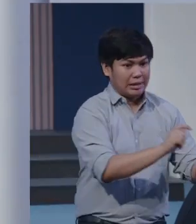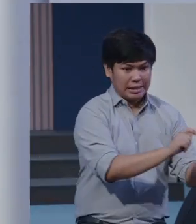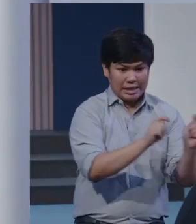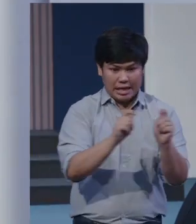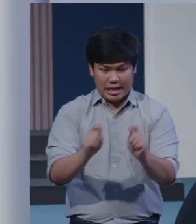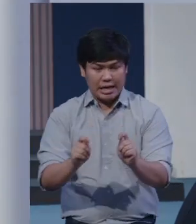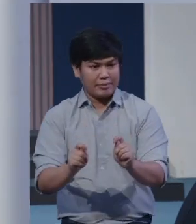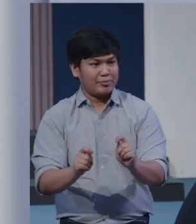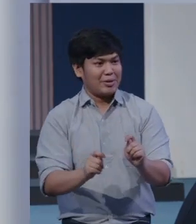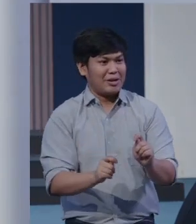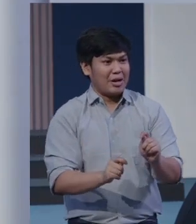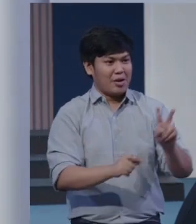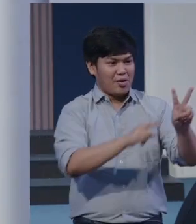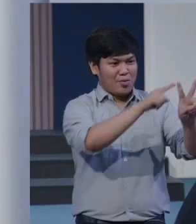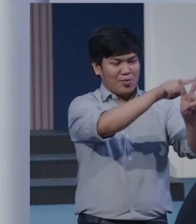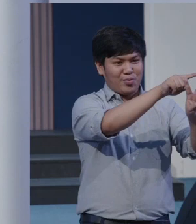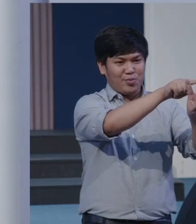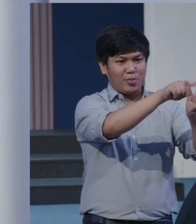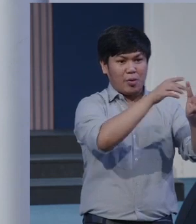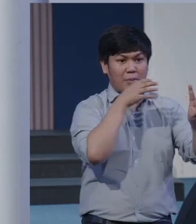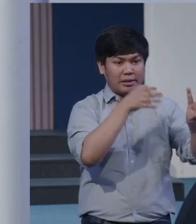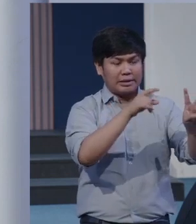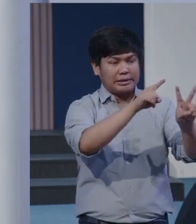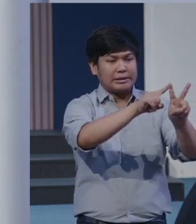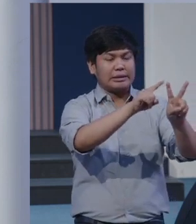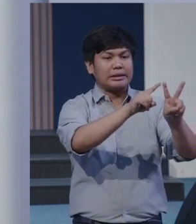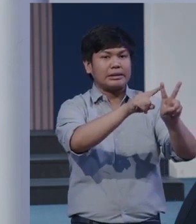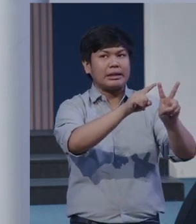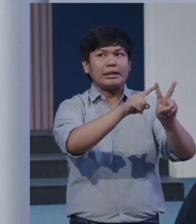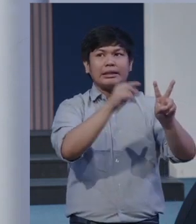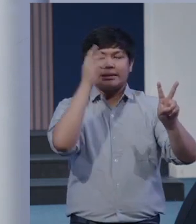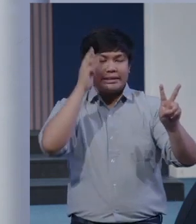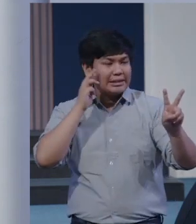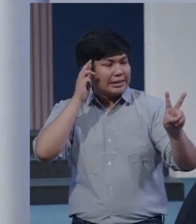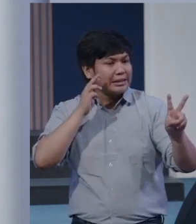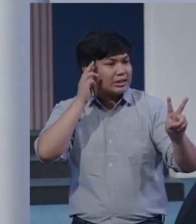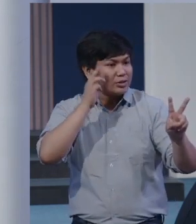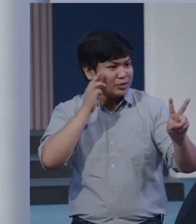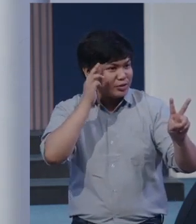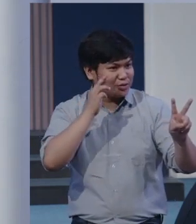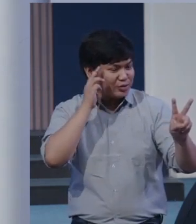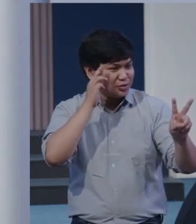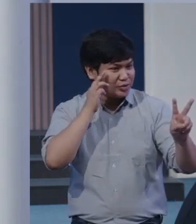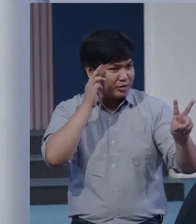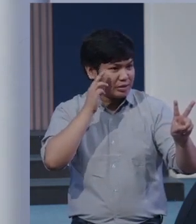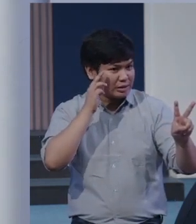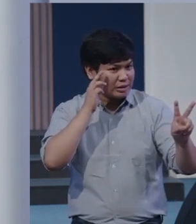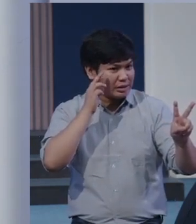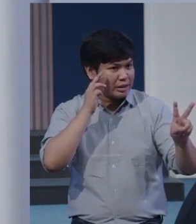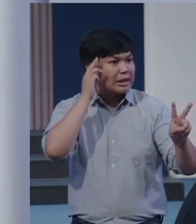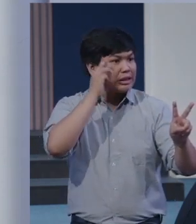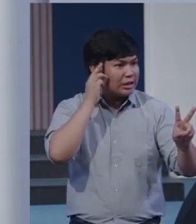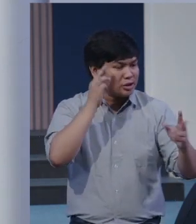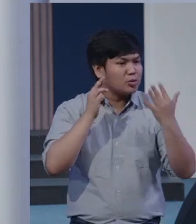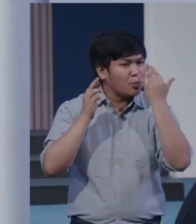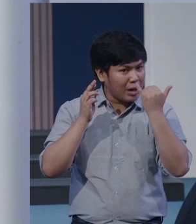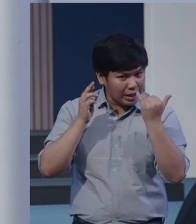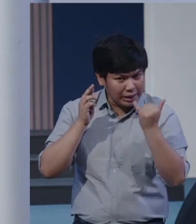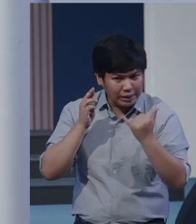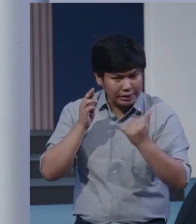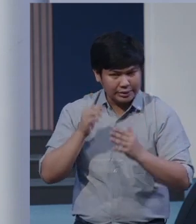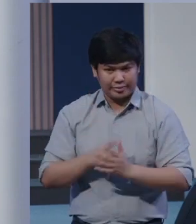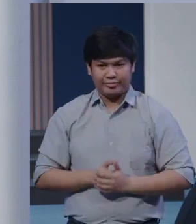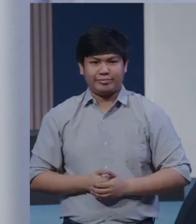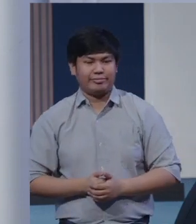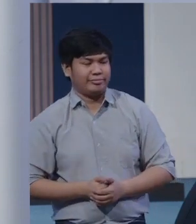kailangan nating kaisipan para natin masunod ito o ito ang dahilan kung bakit natin